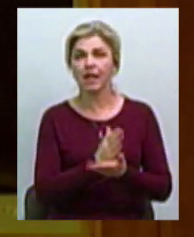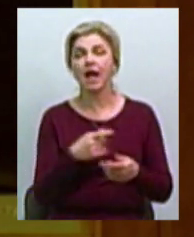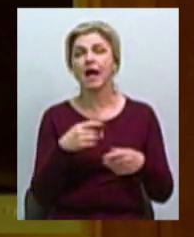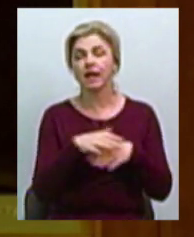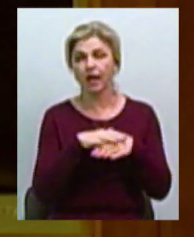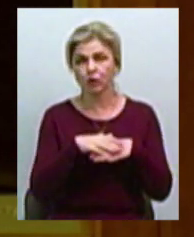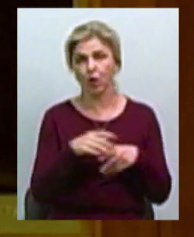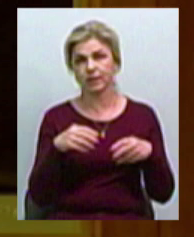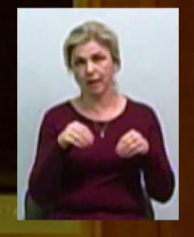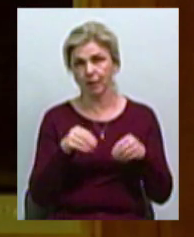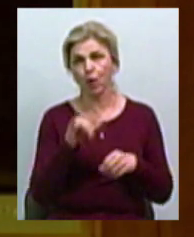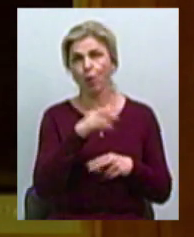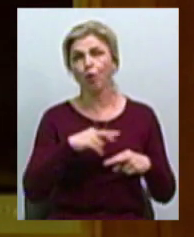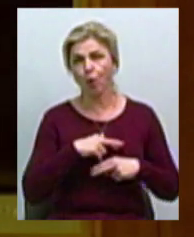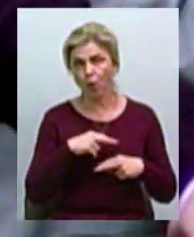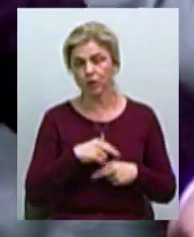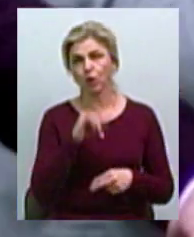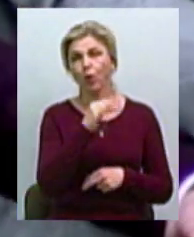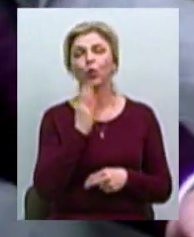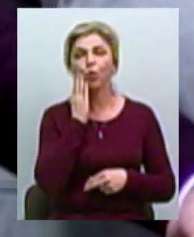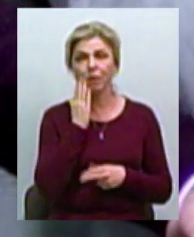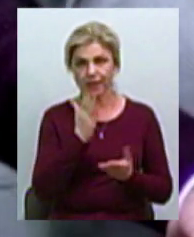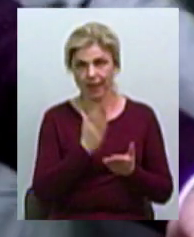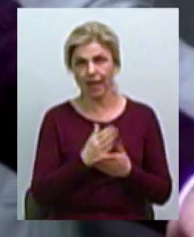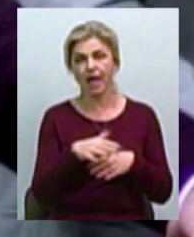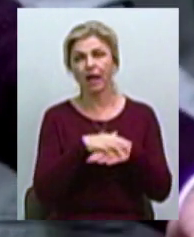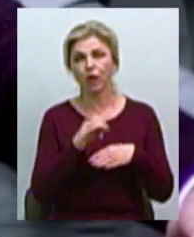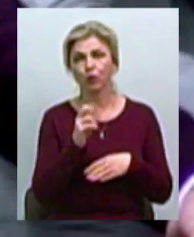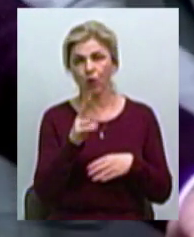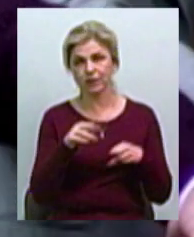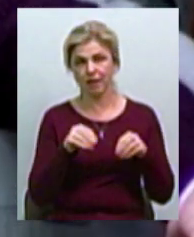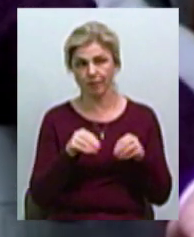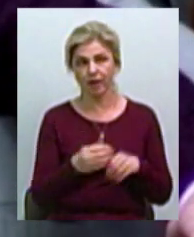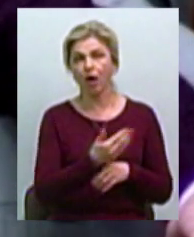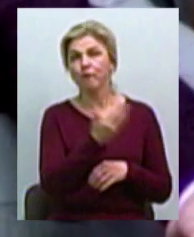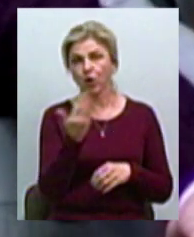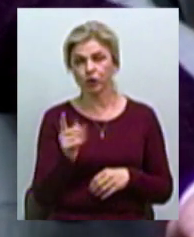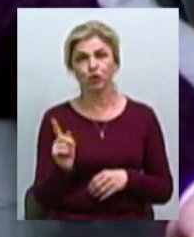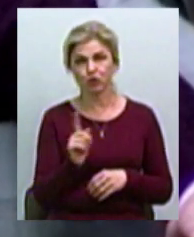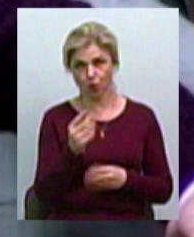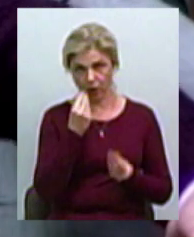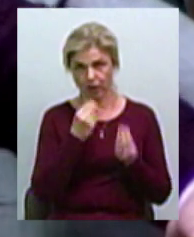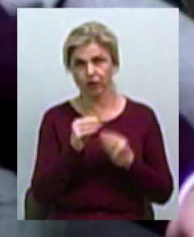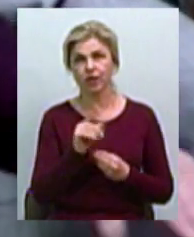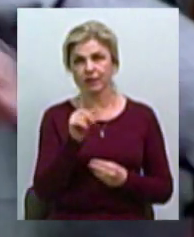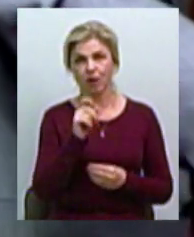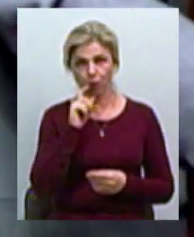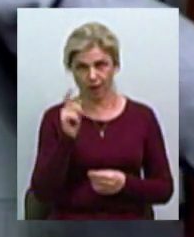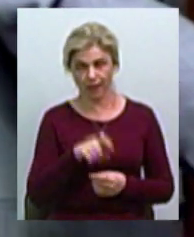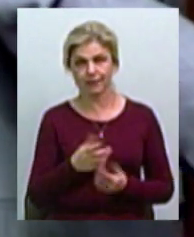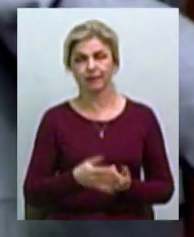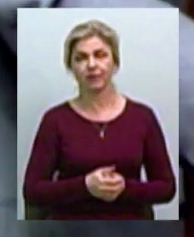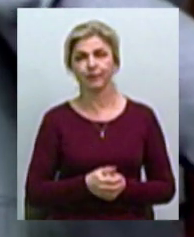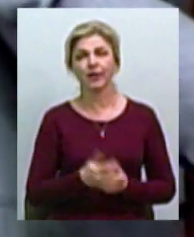У угорців є ринок землі. У румунів є ринок землі. Вони що, кращі за українців?